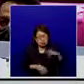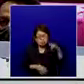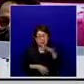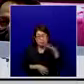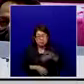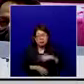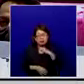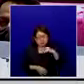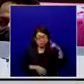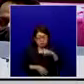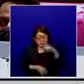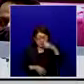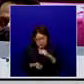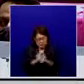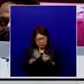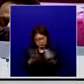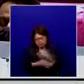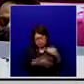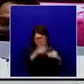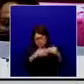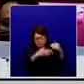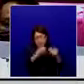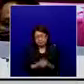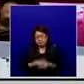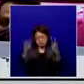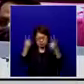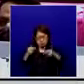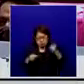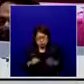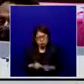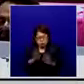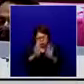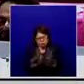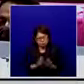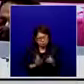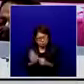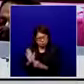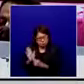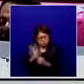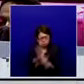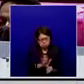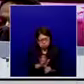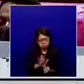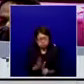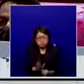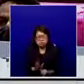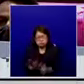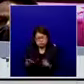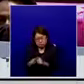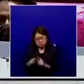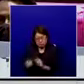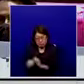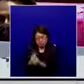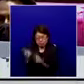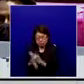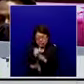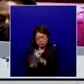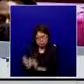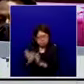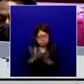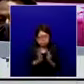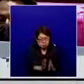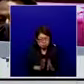ฟื้นฟูท่านนายกต้องเอาโมเดลการบินไทยอ่ะมาช่วยฟื้นฟู SME ฟื้นฟูลูกหนี้รายย่อยที่เป็น